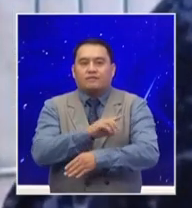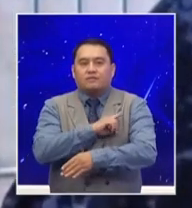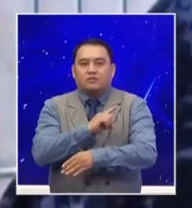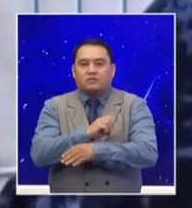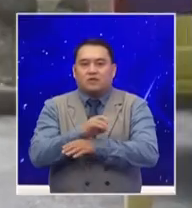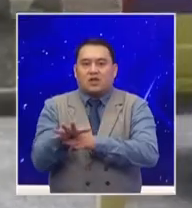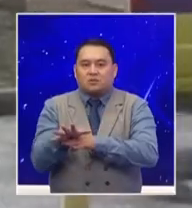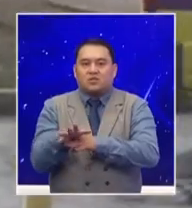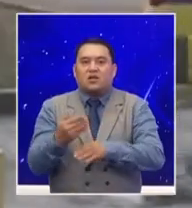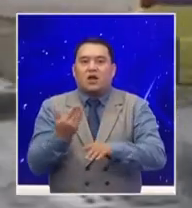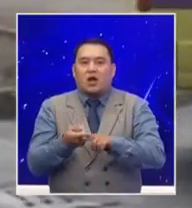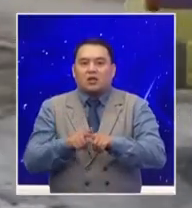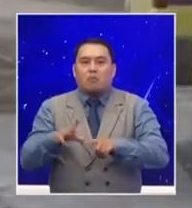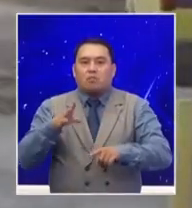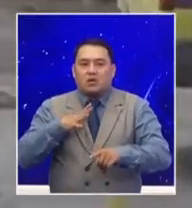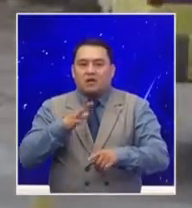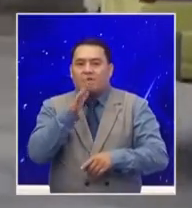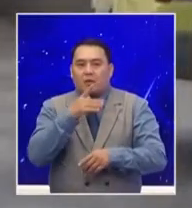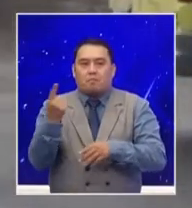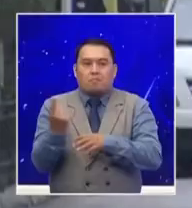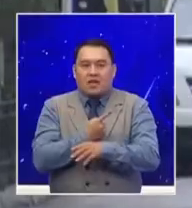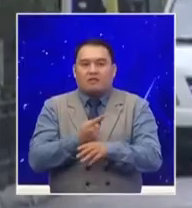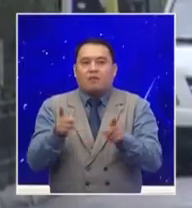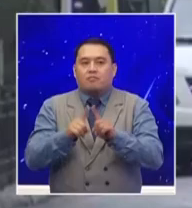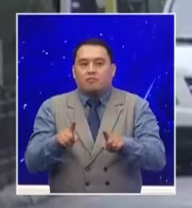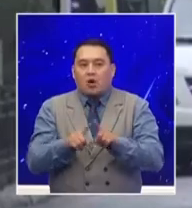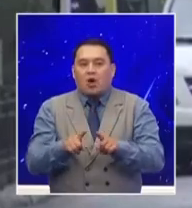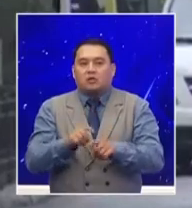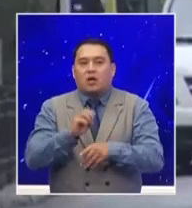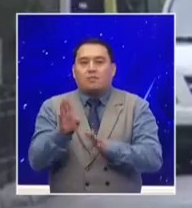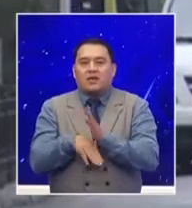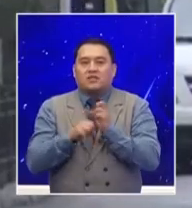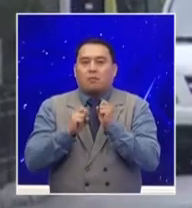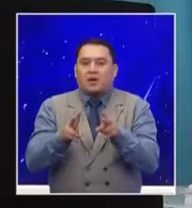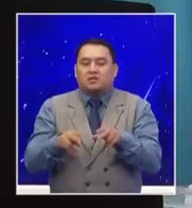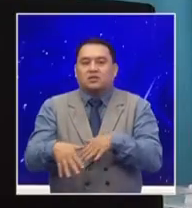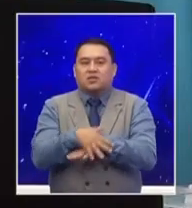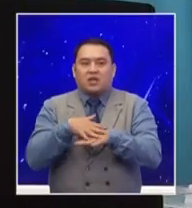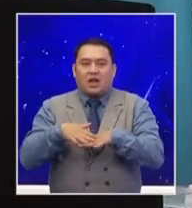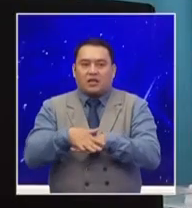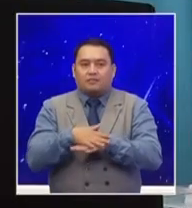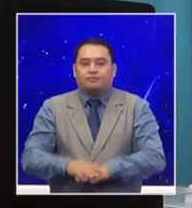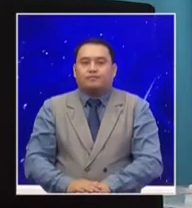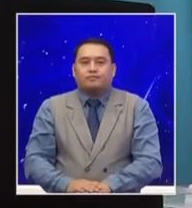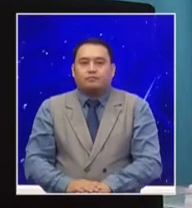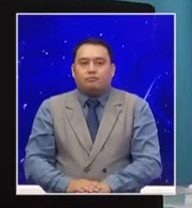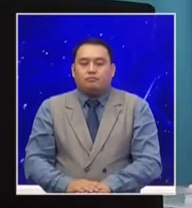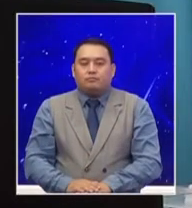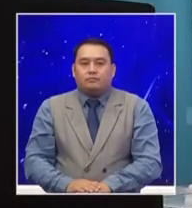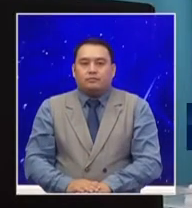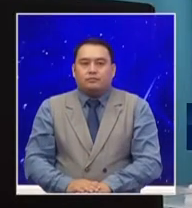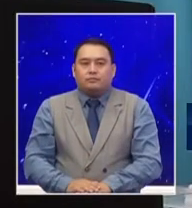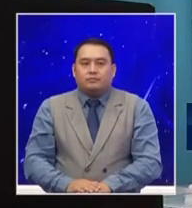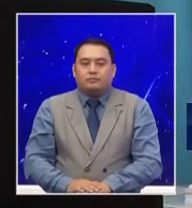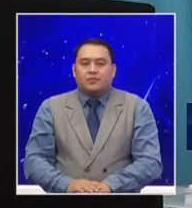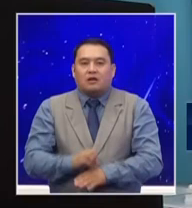большого распространения, как это было в период первой волны, максимально обезопасить население. Что коронавирус бар, кеткен жоқ,